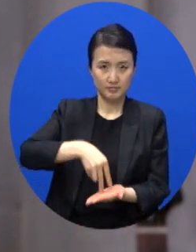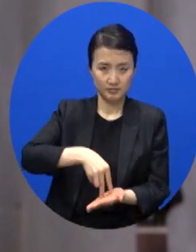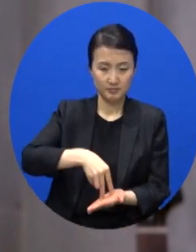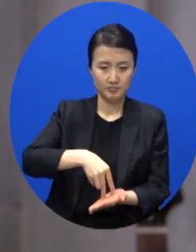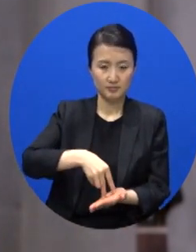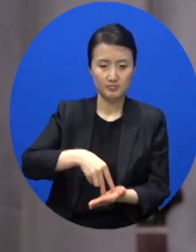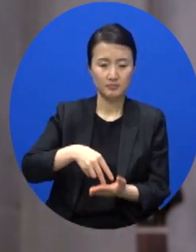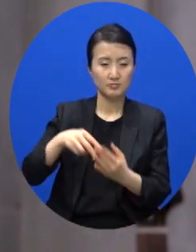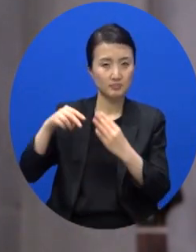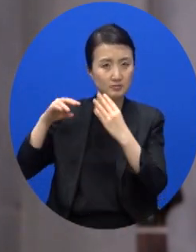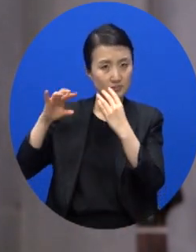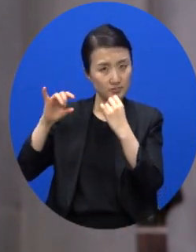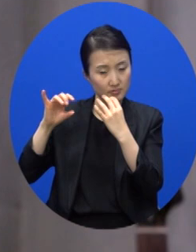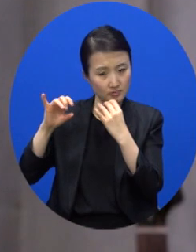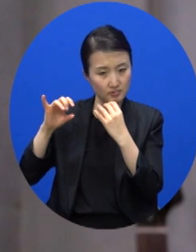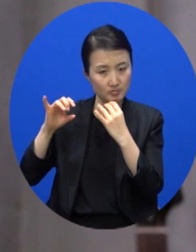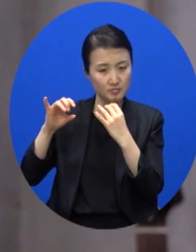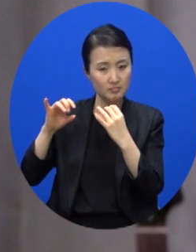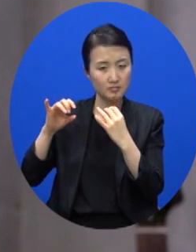갖춰야 될 게